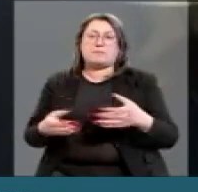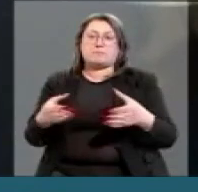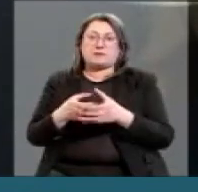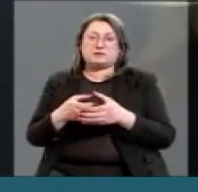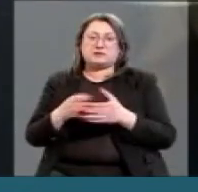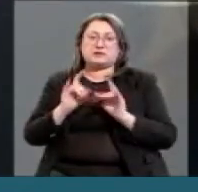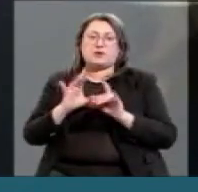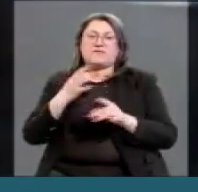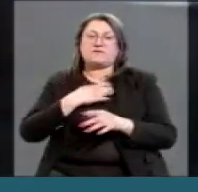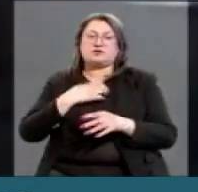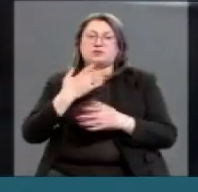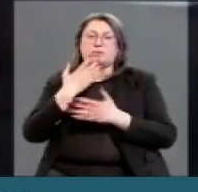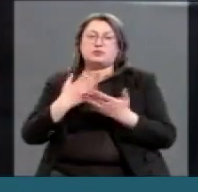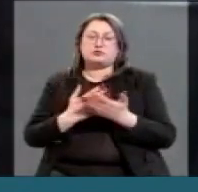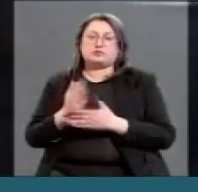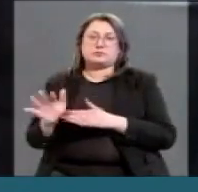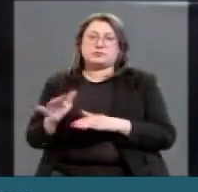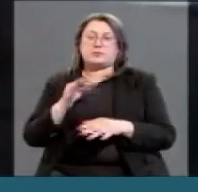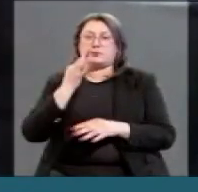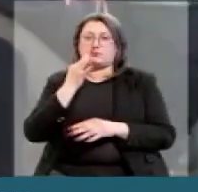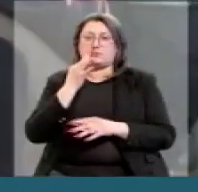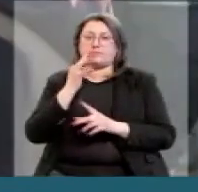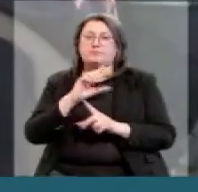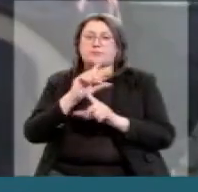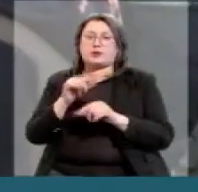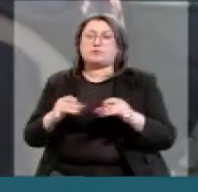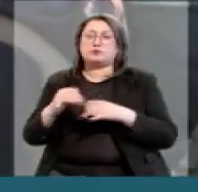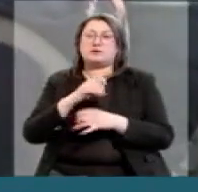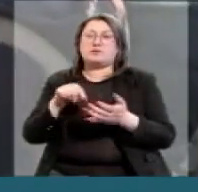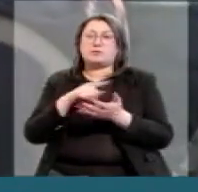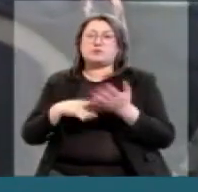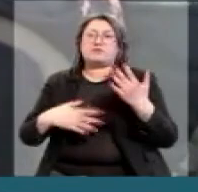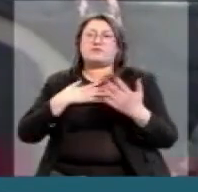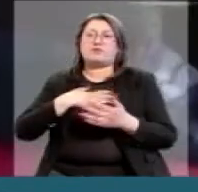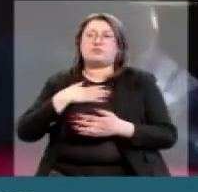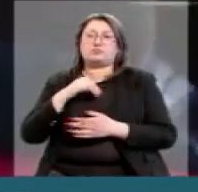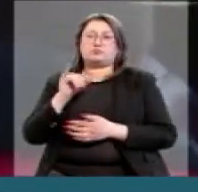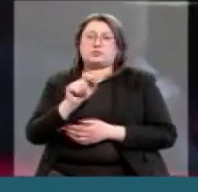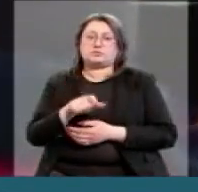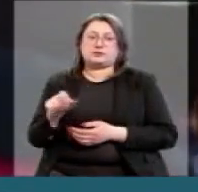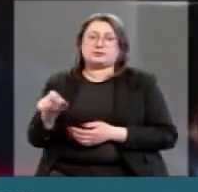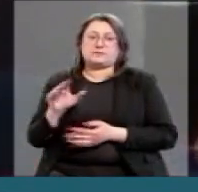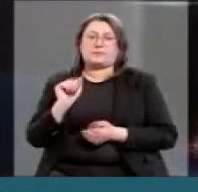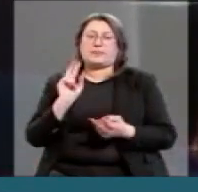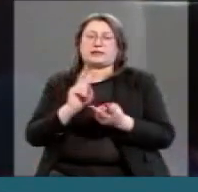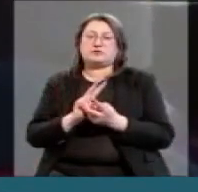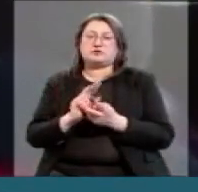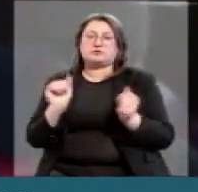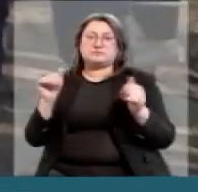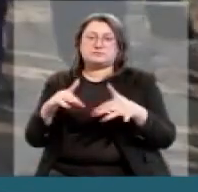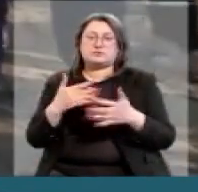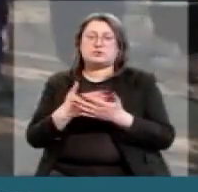100-ге тарта адам жиналған басқосуда кәсіпкерлік, денсаулық сақтау, тұрғын үй, әлеуметтік көмек алу, жерге қатысты тақырыптар көтерілді. Партия